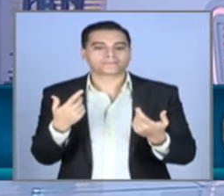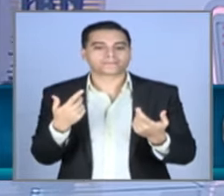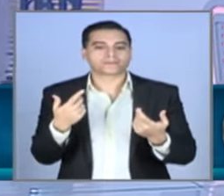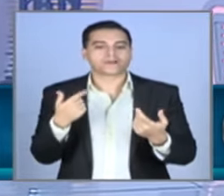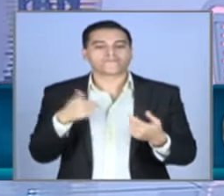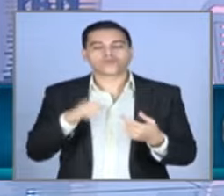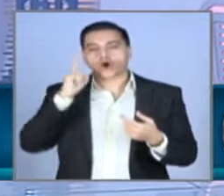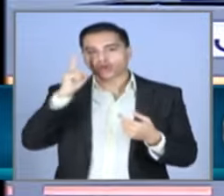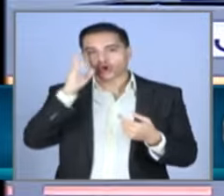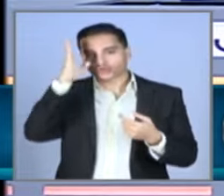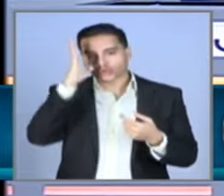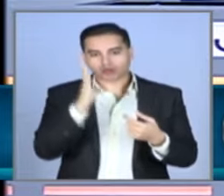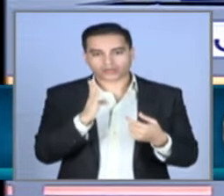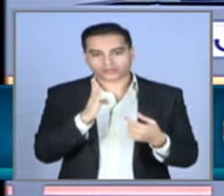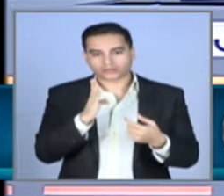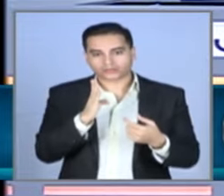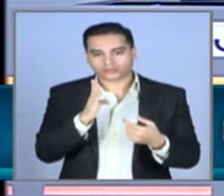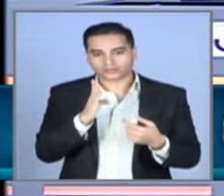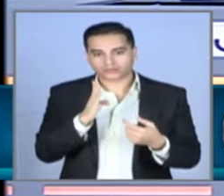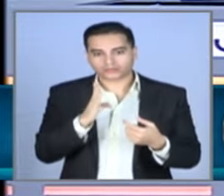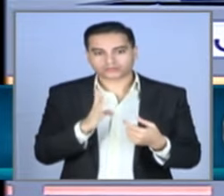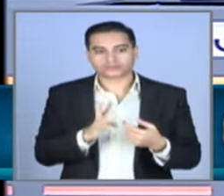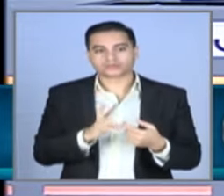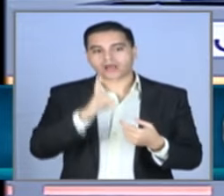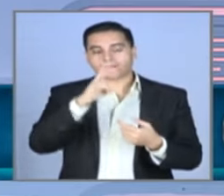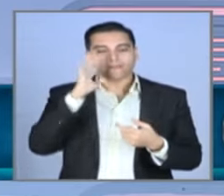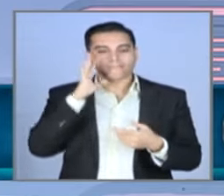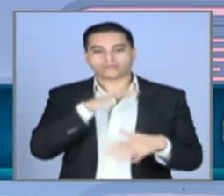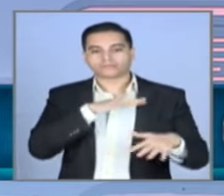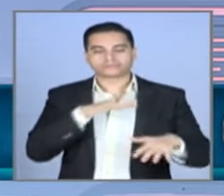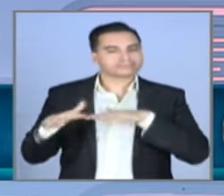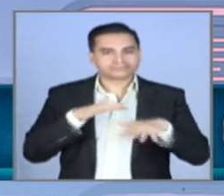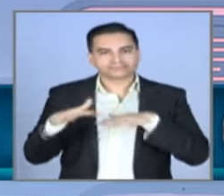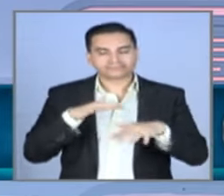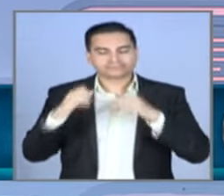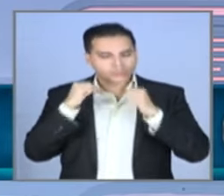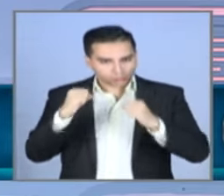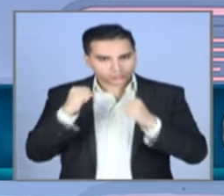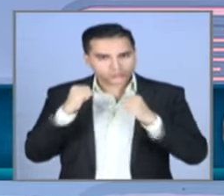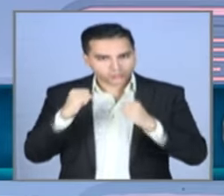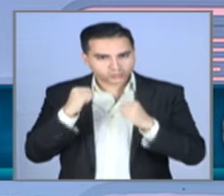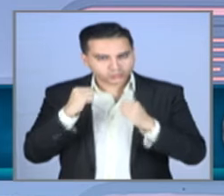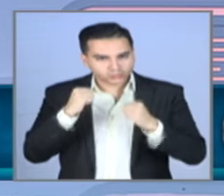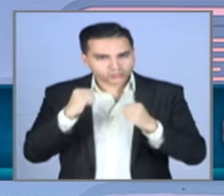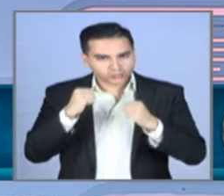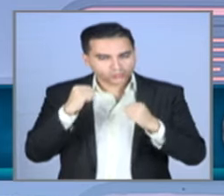في 11 يونيو بلغت شدة الزلزال حوالي